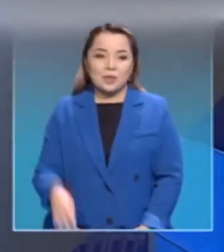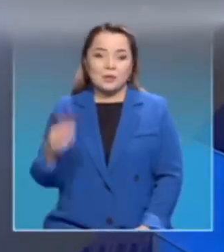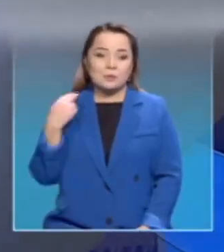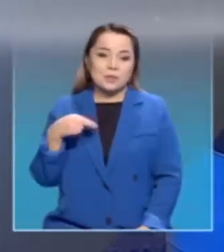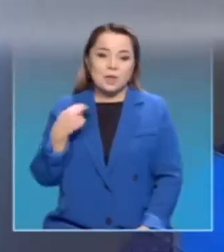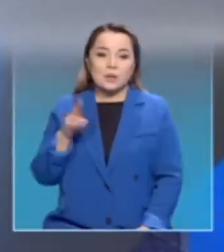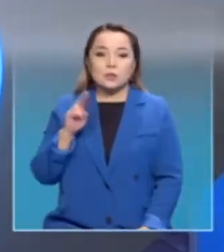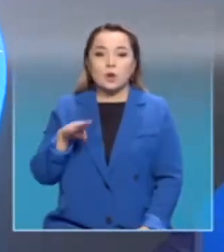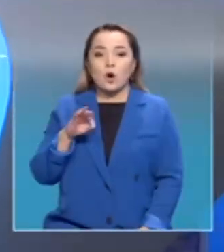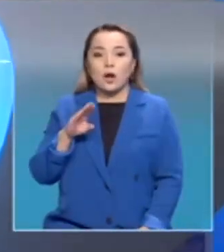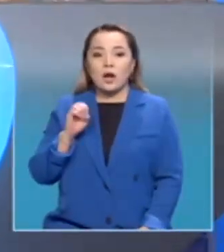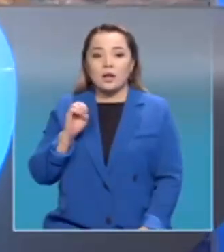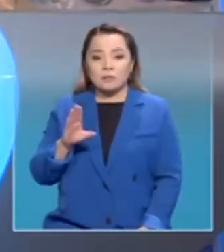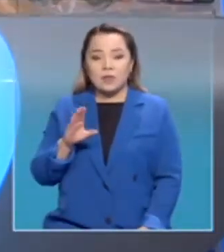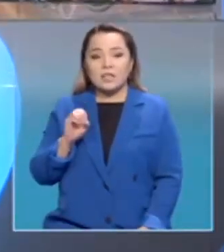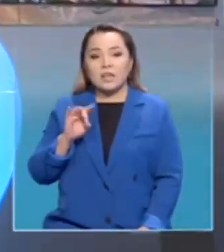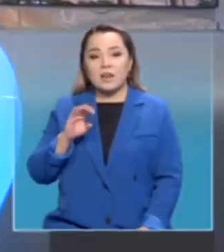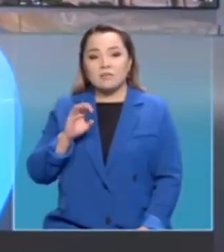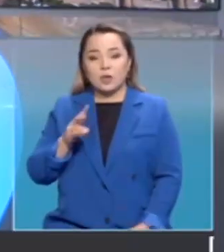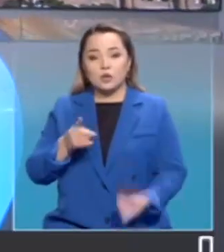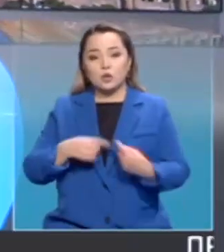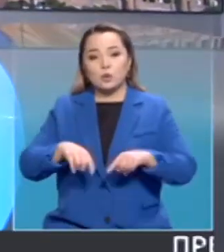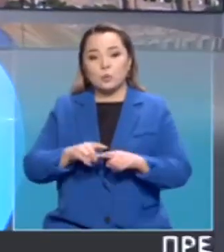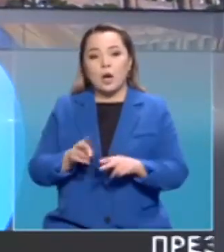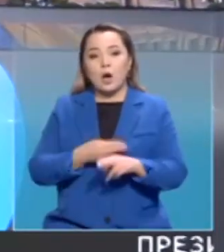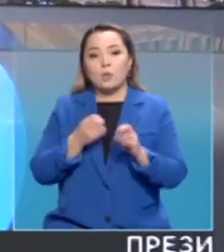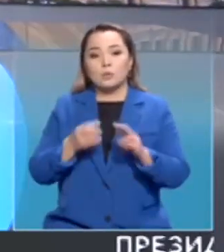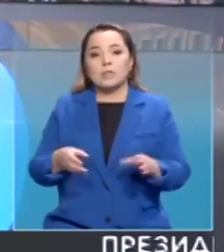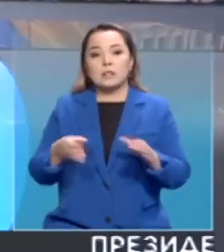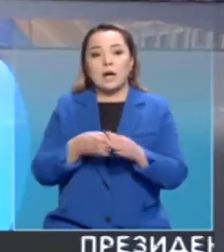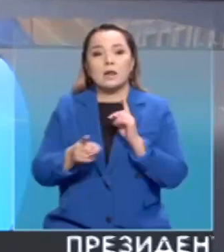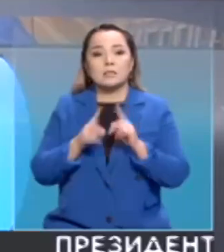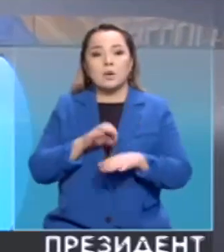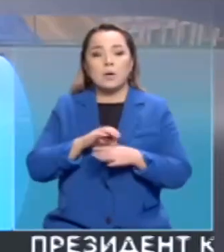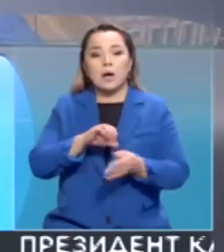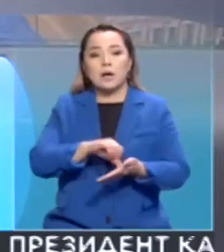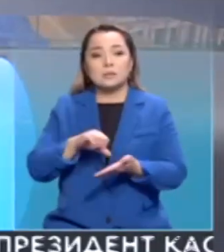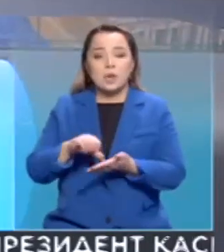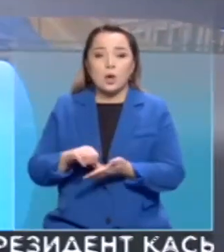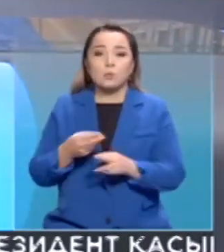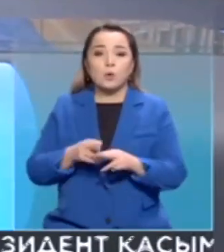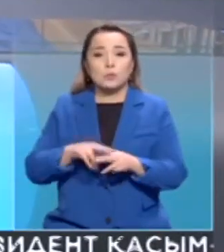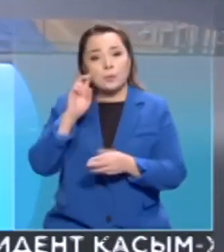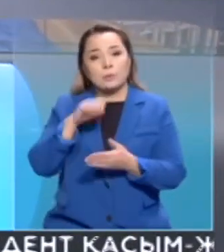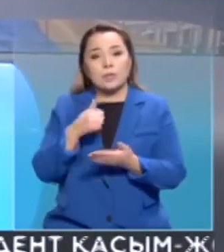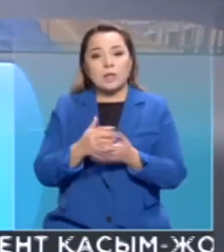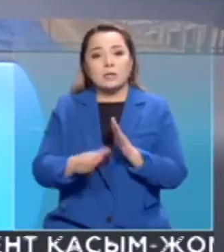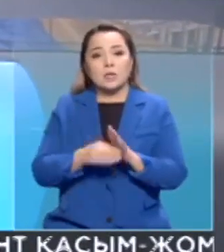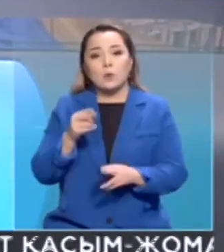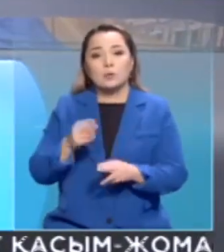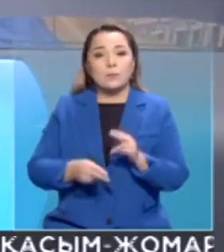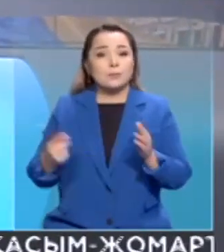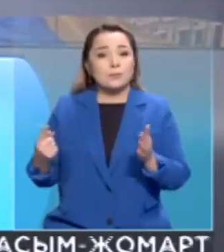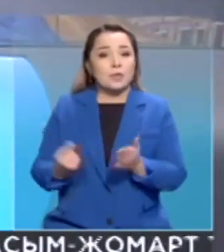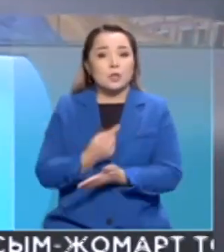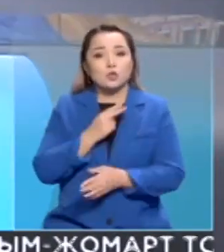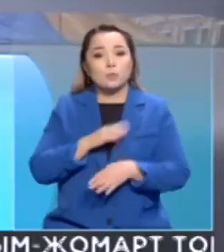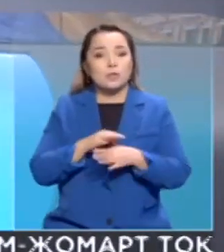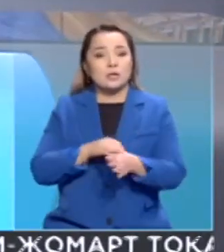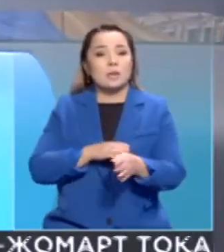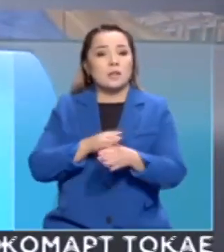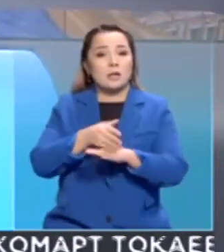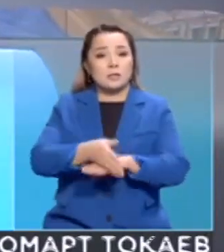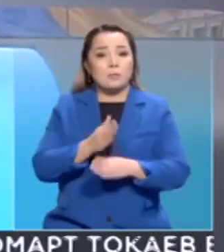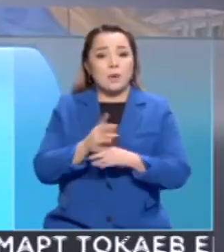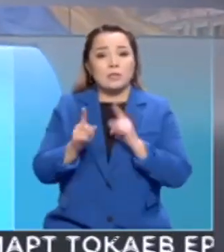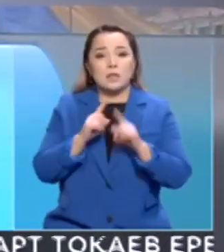Президент Қасым-Жомарт Тоқаев Ереванда ұжымдық қауіпсіздік кеңесінің саммитіне қатысты. Бұл мемлекет басшысының сайлаудан кейінгі алғашқы жұмыс сапары.